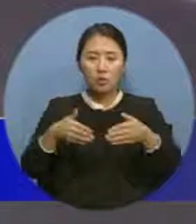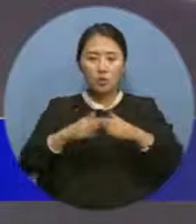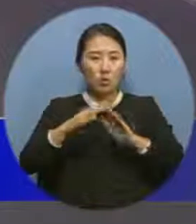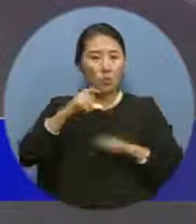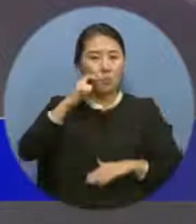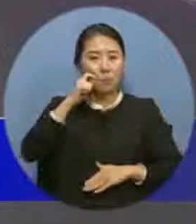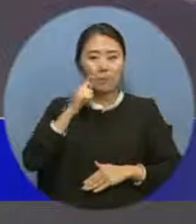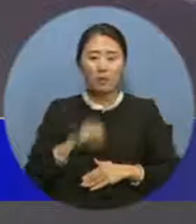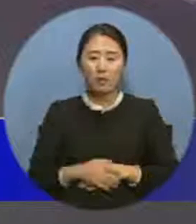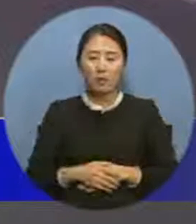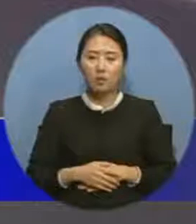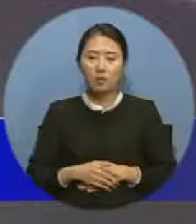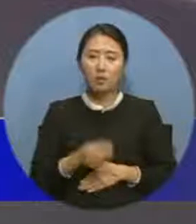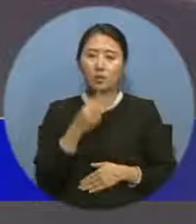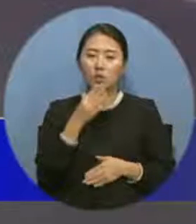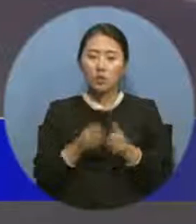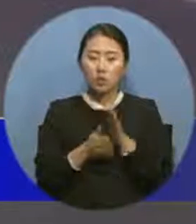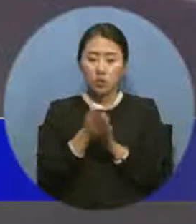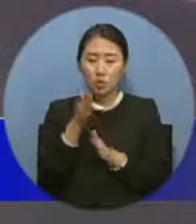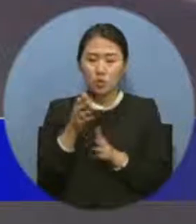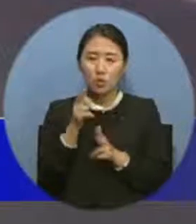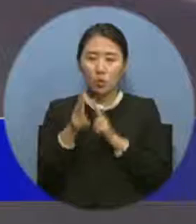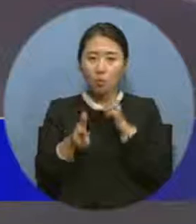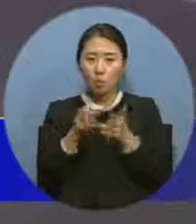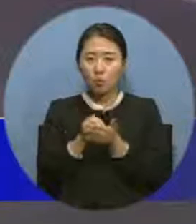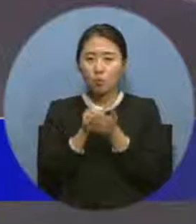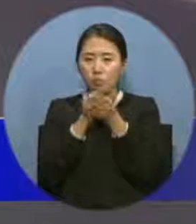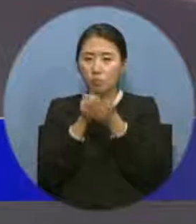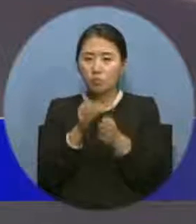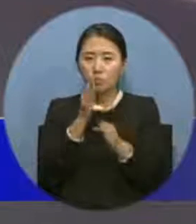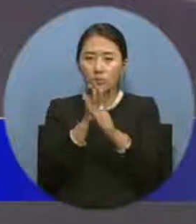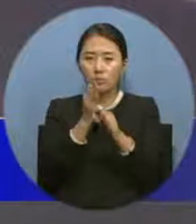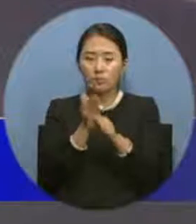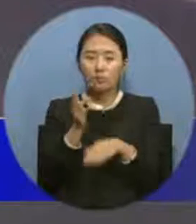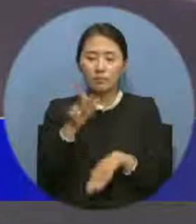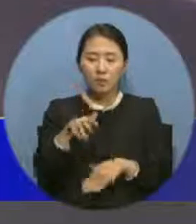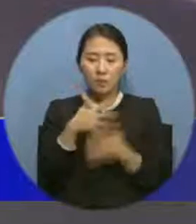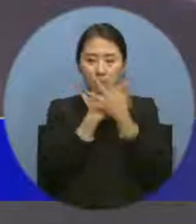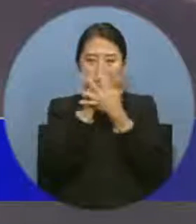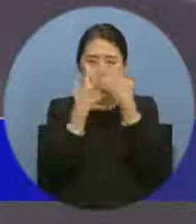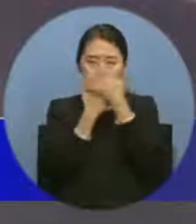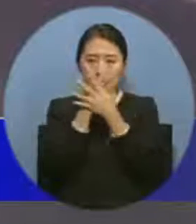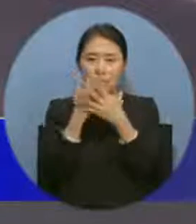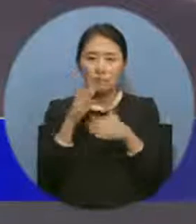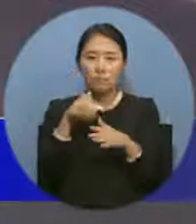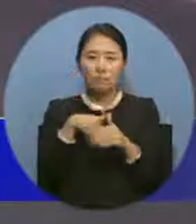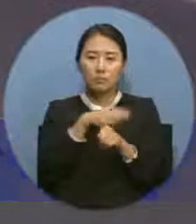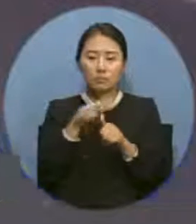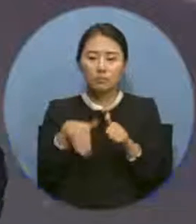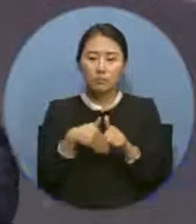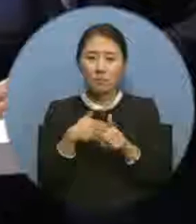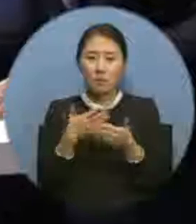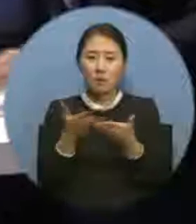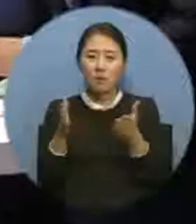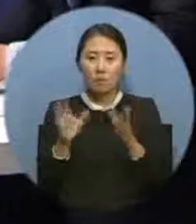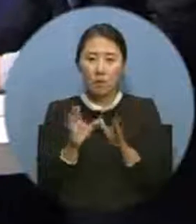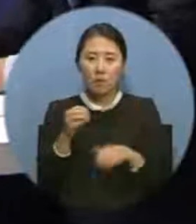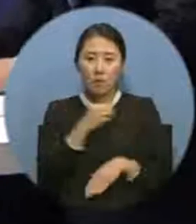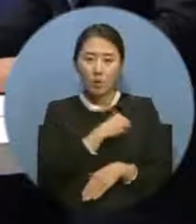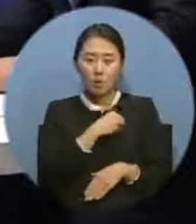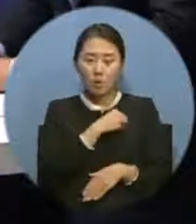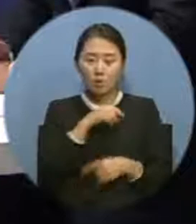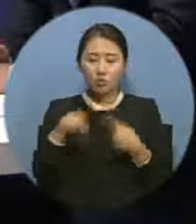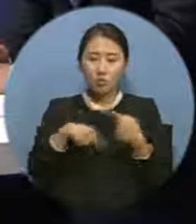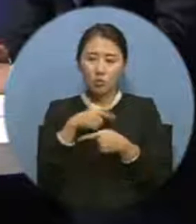못하고 있습니다 아 서울시 공모사업 등의 현재 기대를 걸고 는 있는데요 이 마저도 불투명한 상황입니다 그럼 마을회관 운영을 이